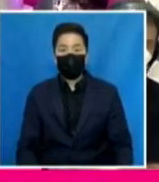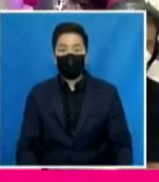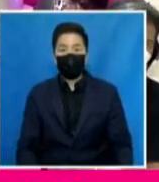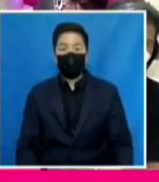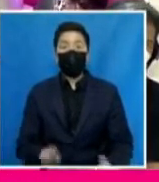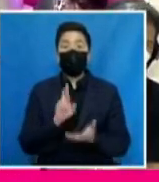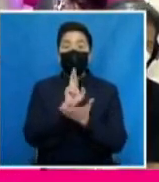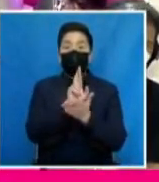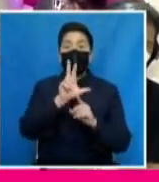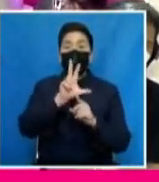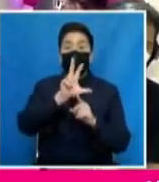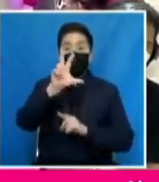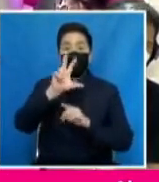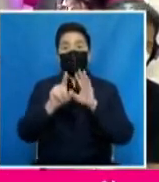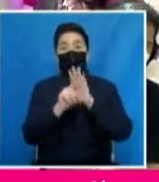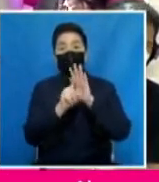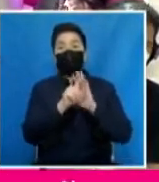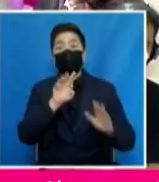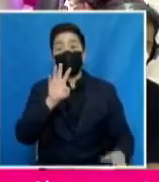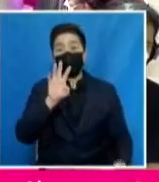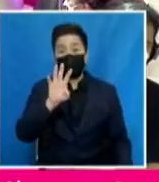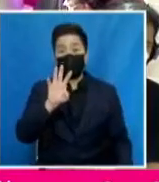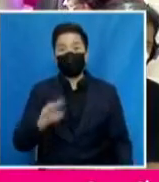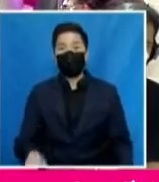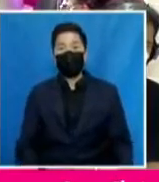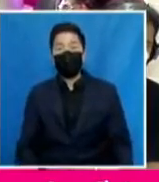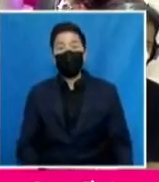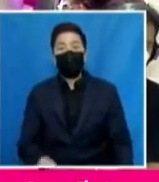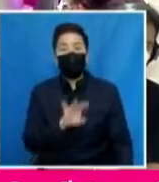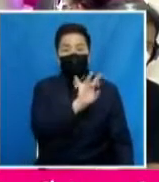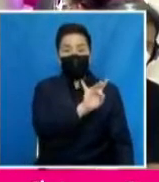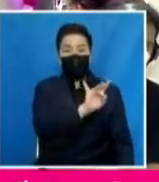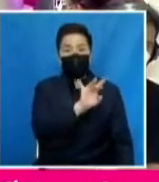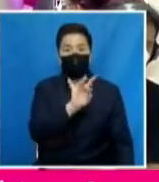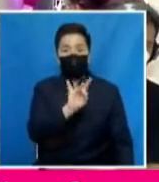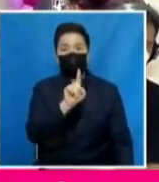อันดับที่3หมุนครั้งที่4เลขที่ออก